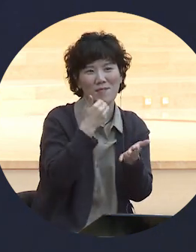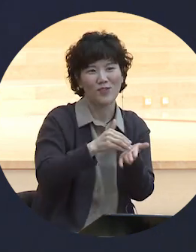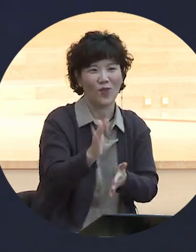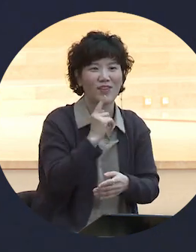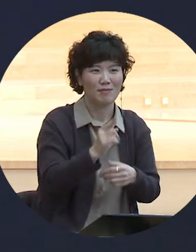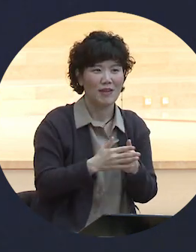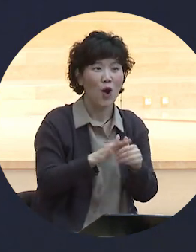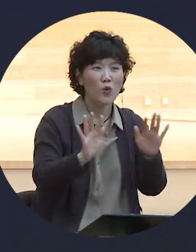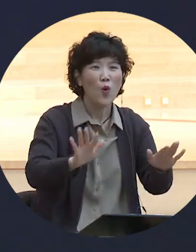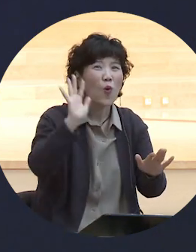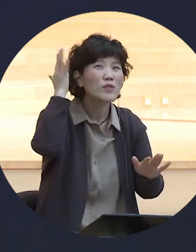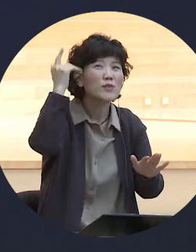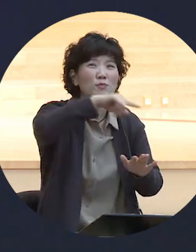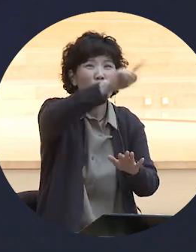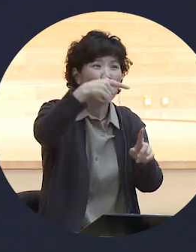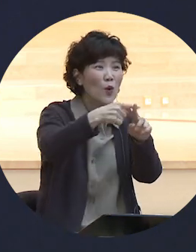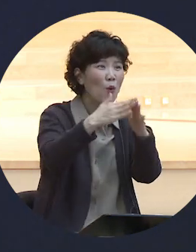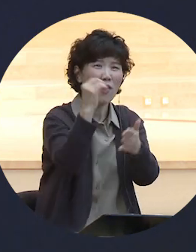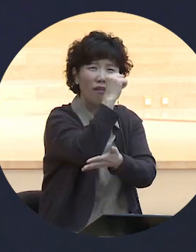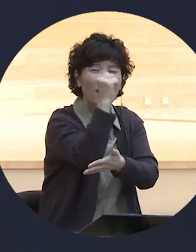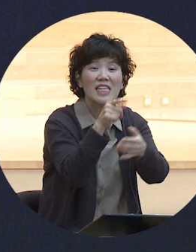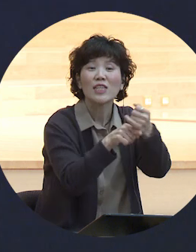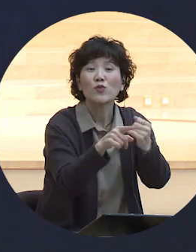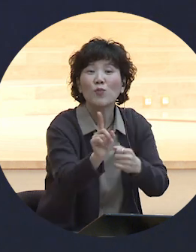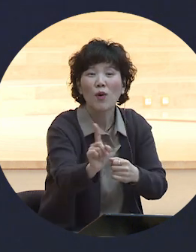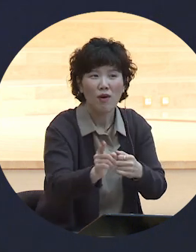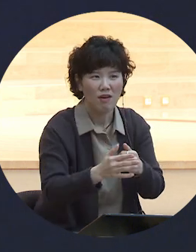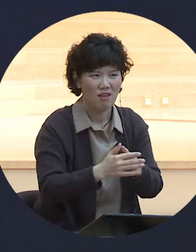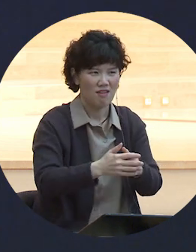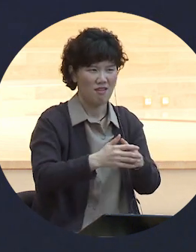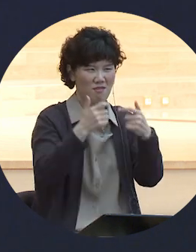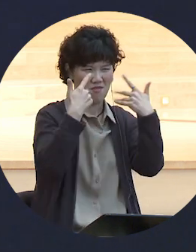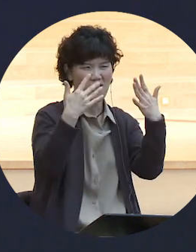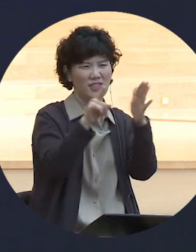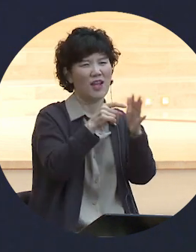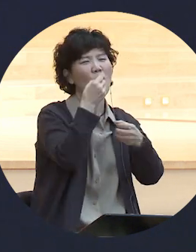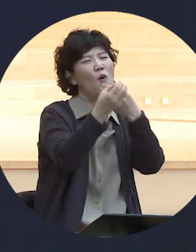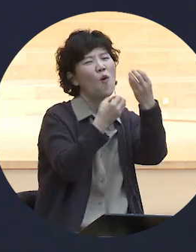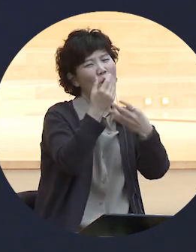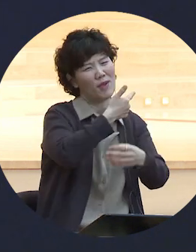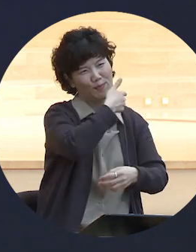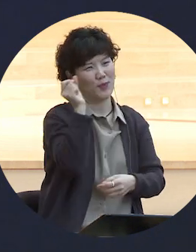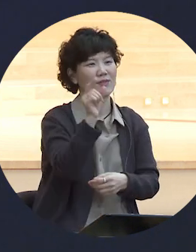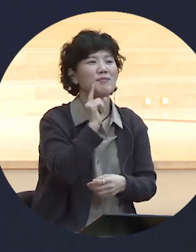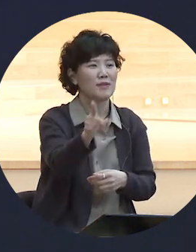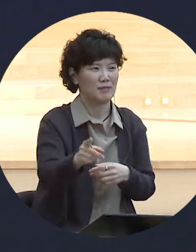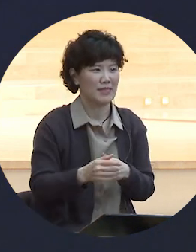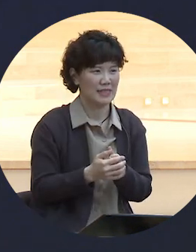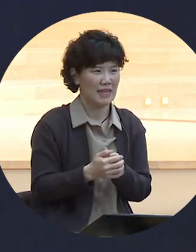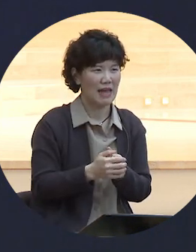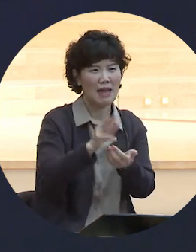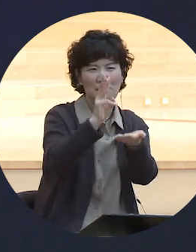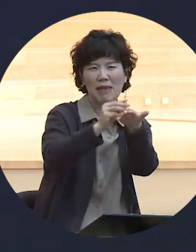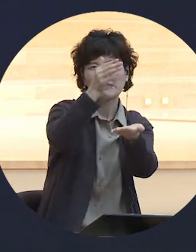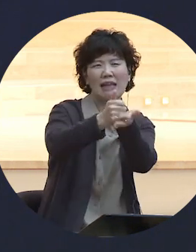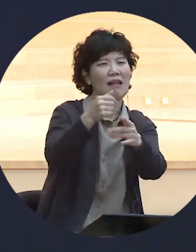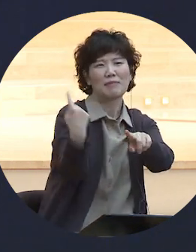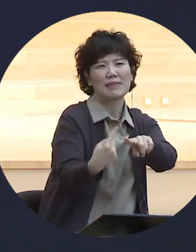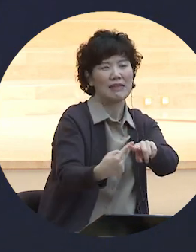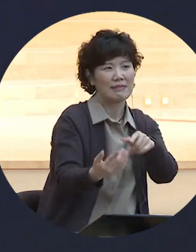교회가 부실한 이유가 뭐냐, 흔들리는 이유가 뭐냐, 정확한 신앙 고백이 왜 세워지지 않은 거예요. 내 신앙도